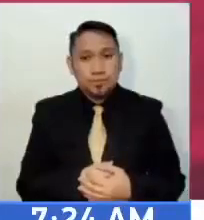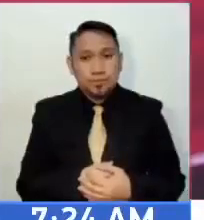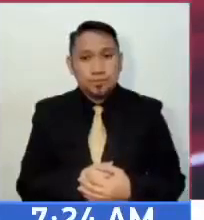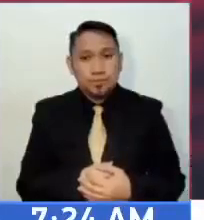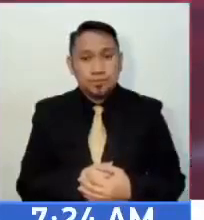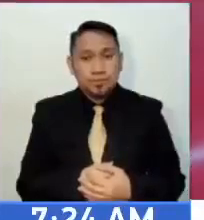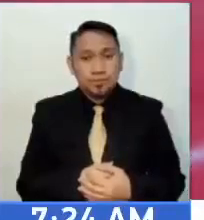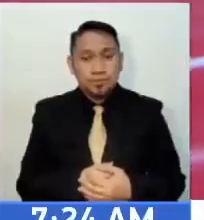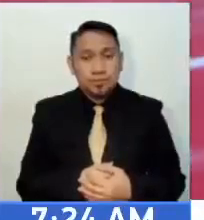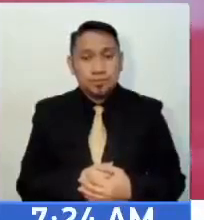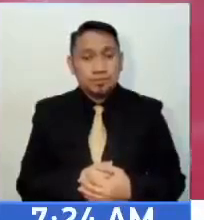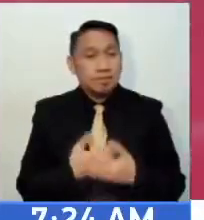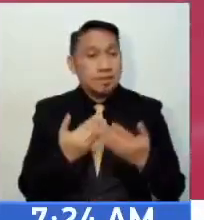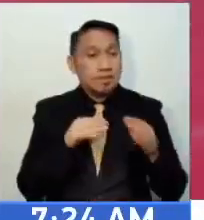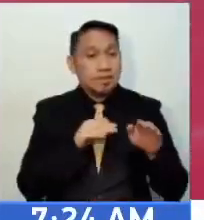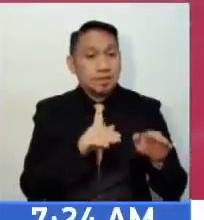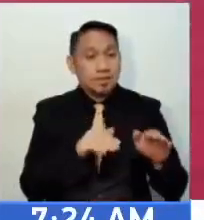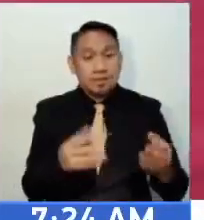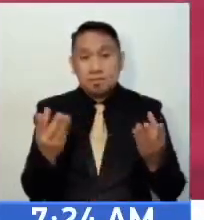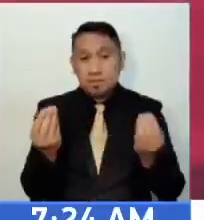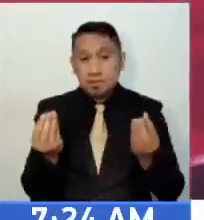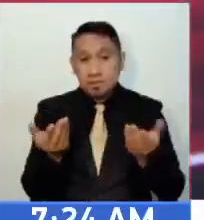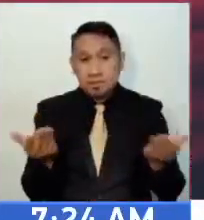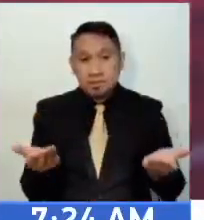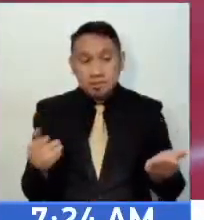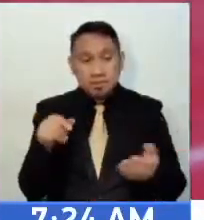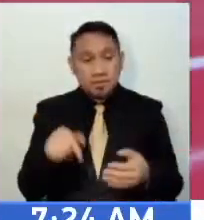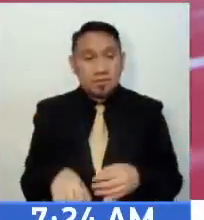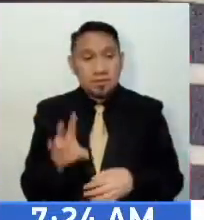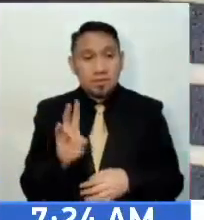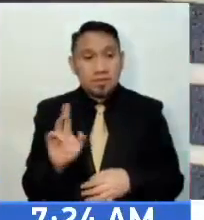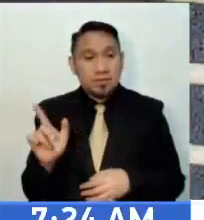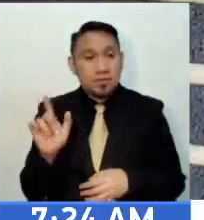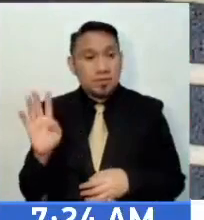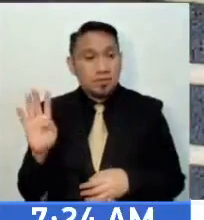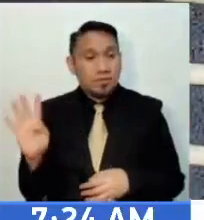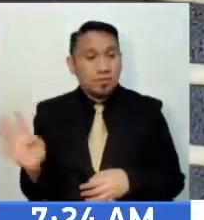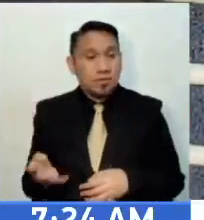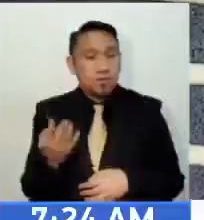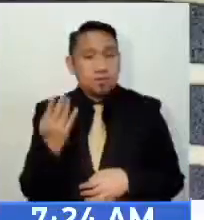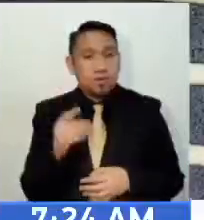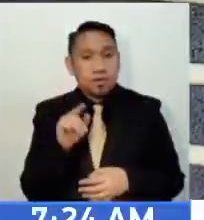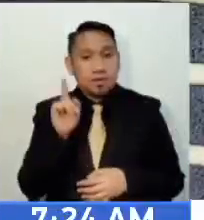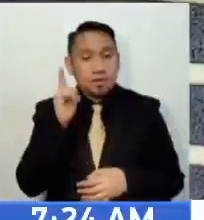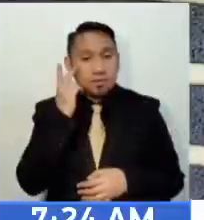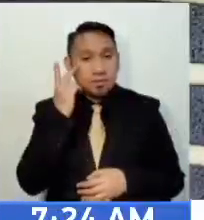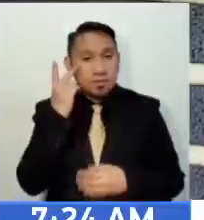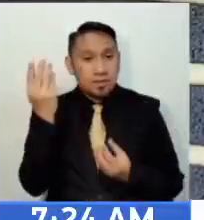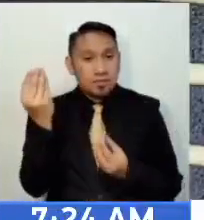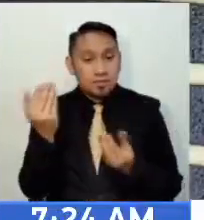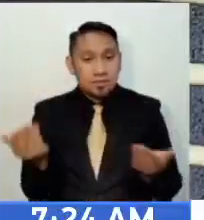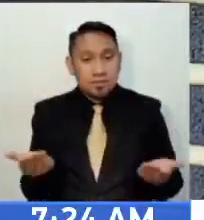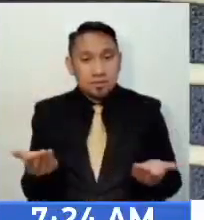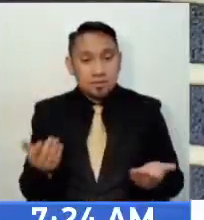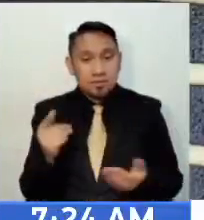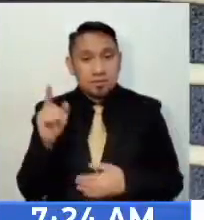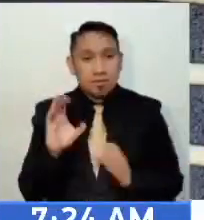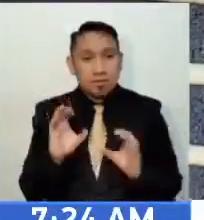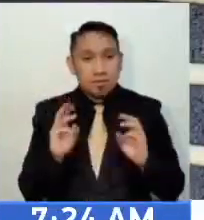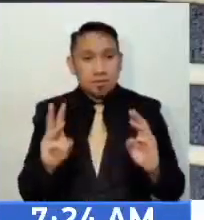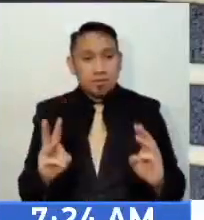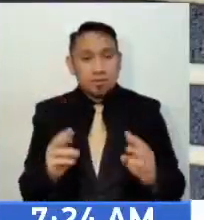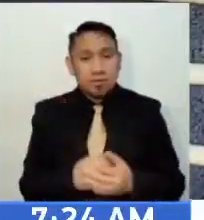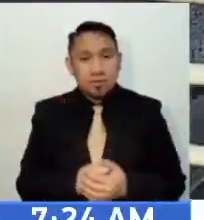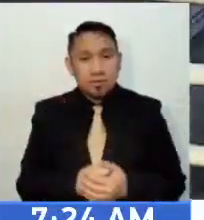Traffic hirit naman muna tayo ngayong 7:24 na po ng umaga. Yan po ang sitwasyon ngayon sa Commonwealth Diliman